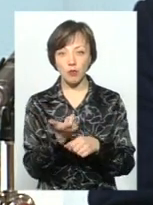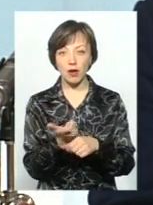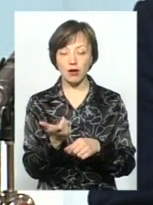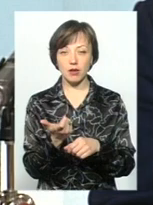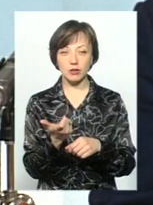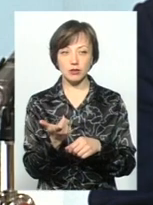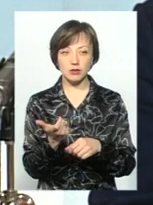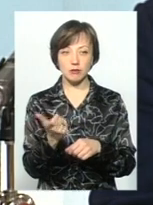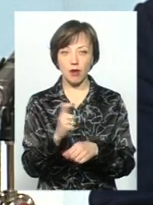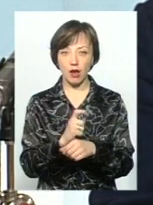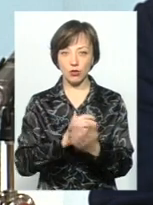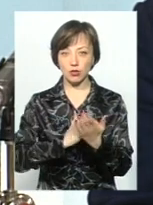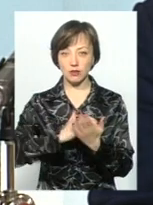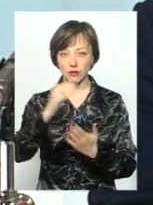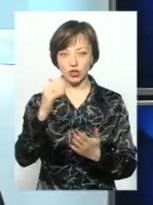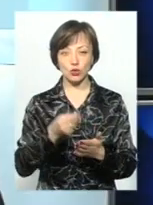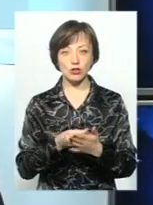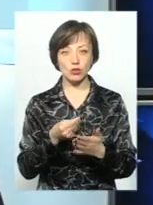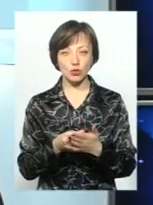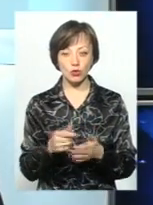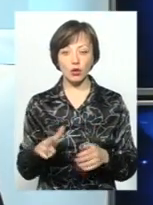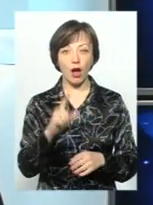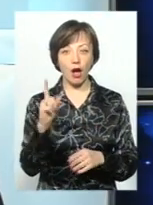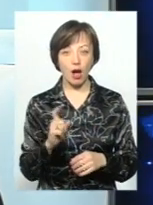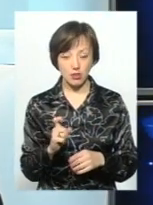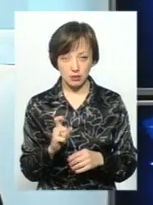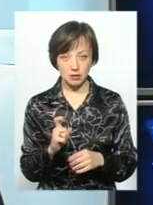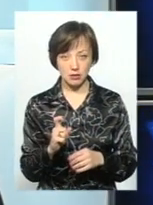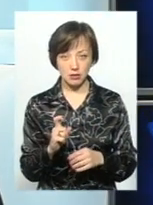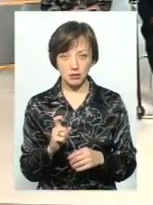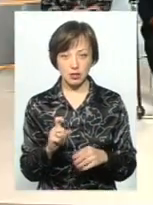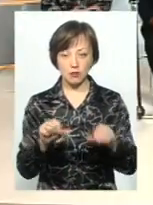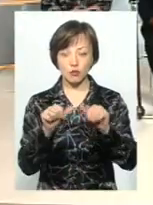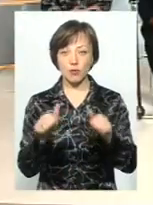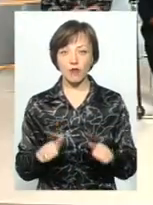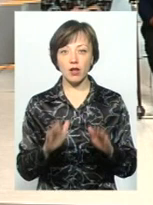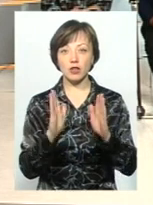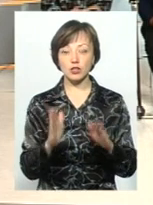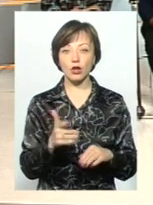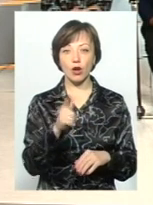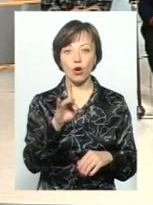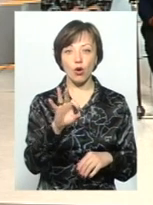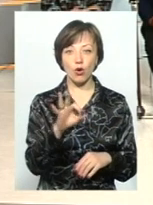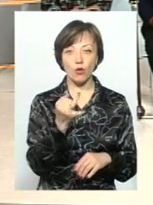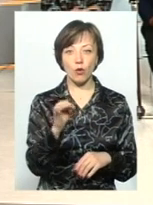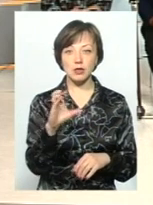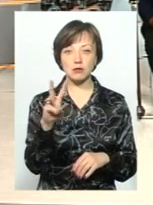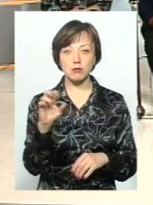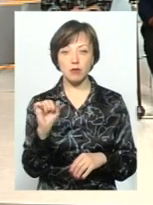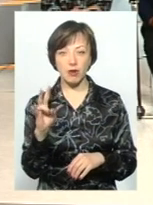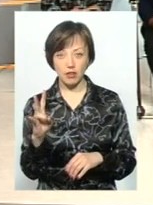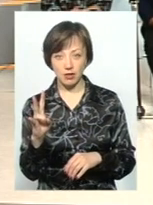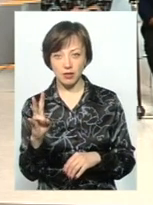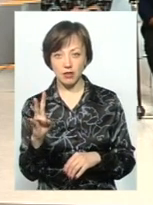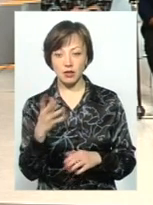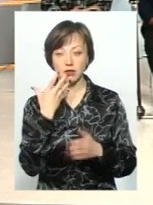максимально завищену ціну, яку сформували лише Гройсман на свій розсуд із Кубовим, так,